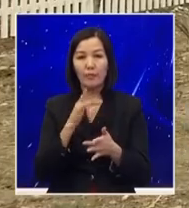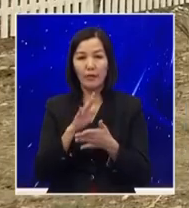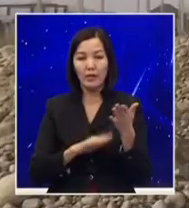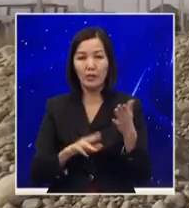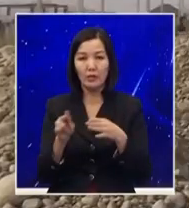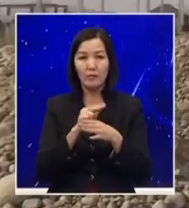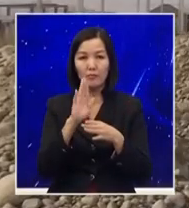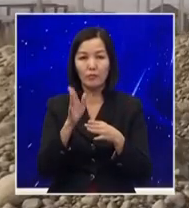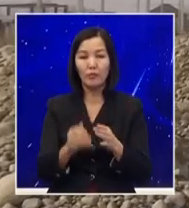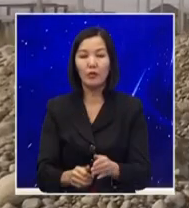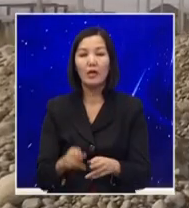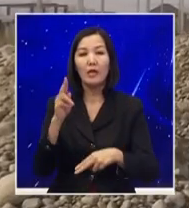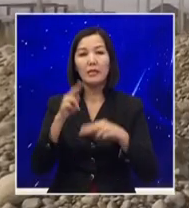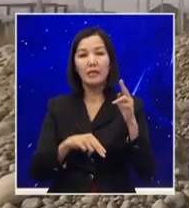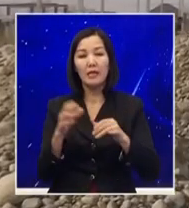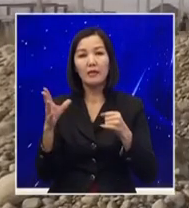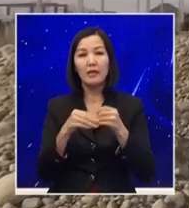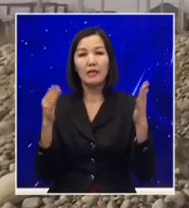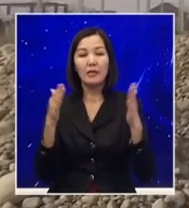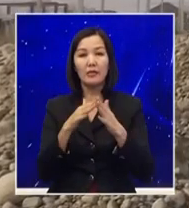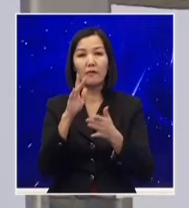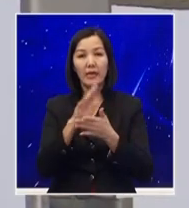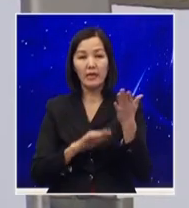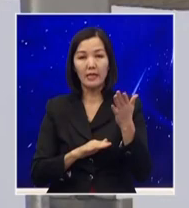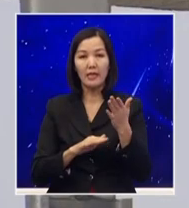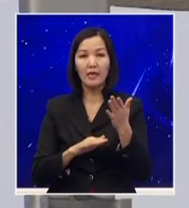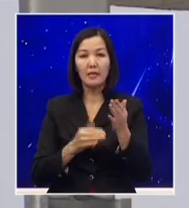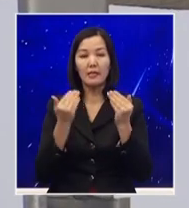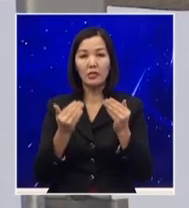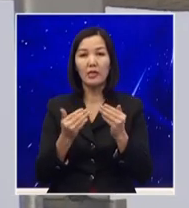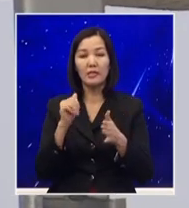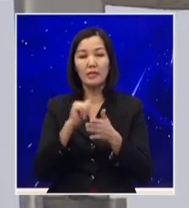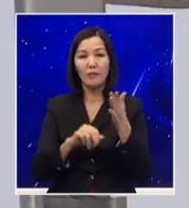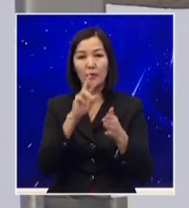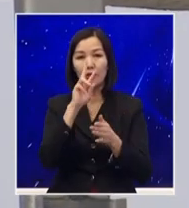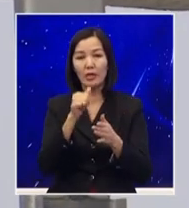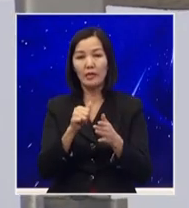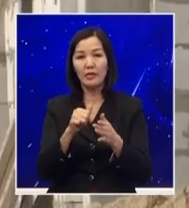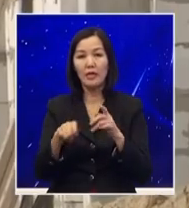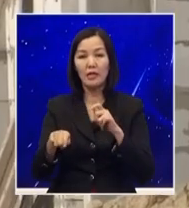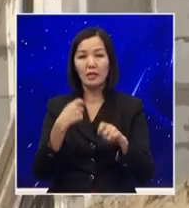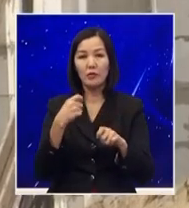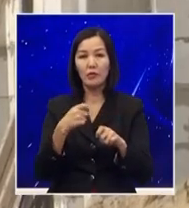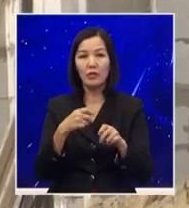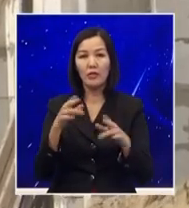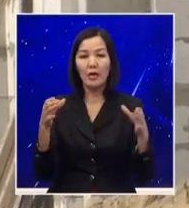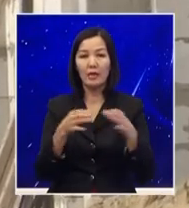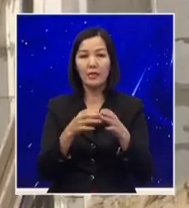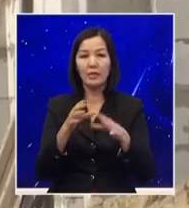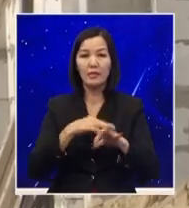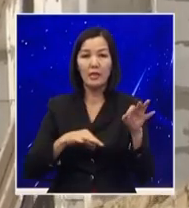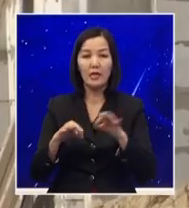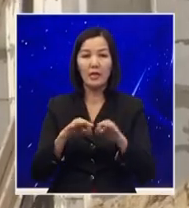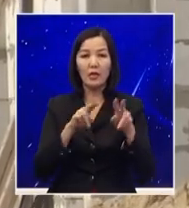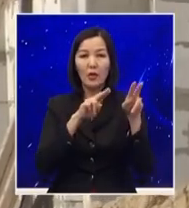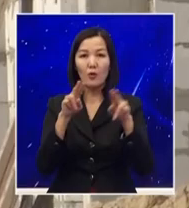дальше. Строительство коттеджного городка продолжается. С учетом обнаруженных замечаний в адрес подрядчиков, отдел строительства города усилил